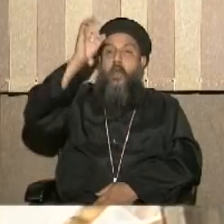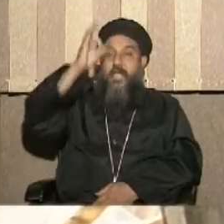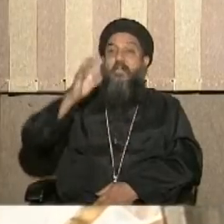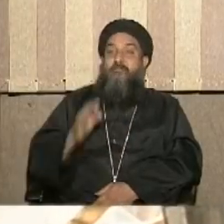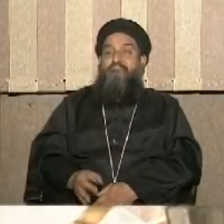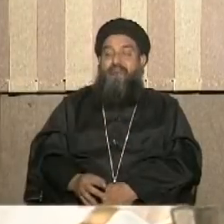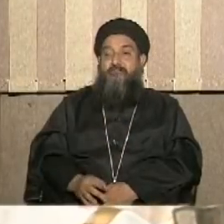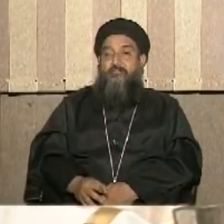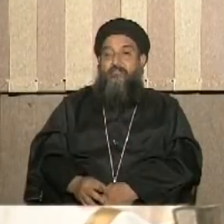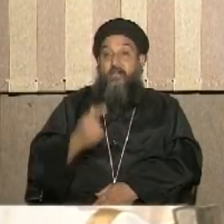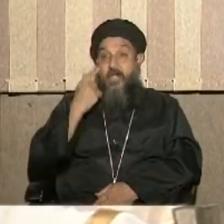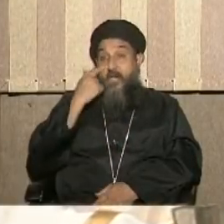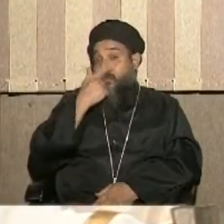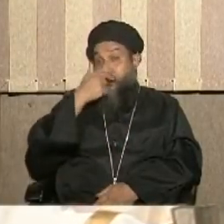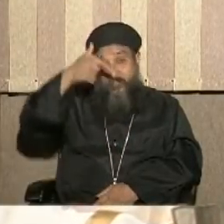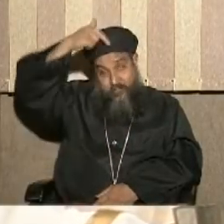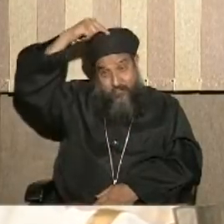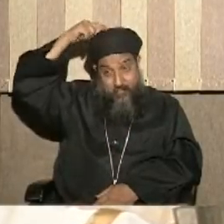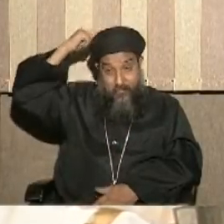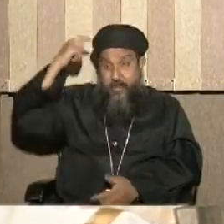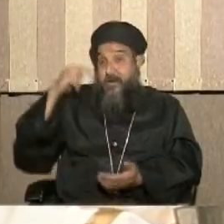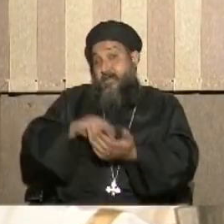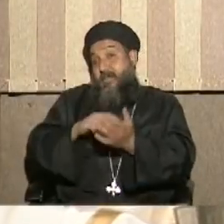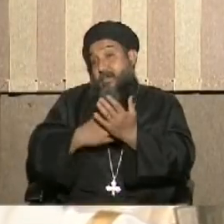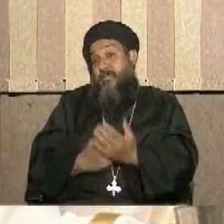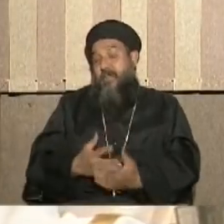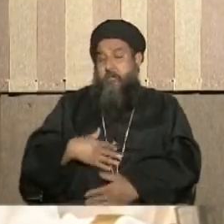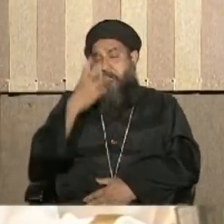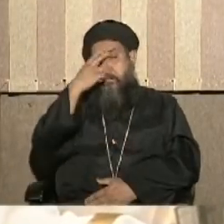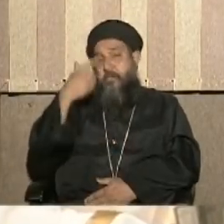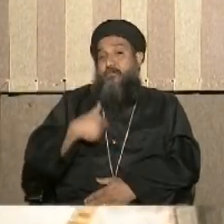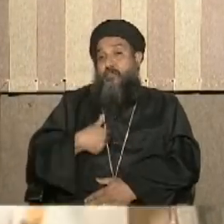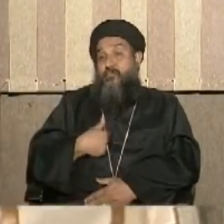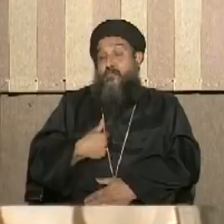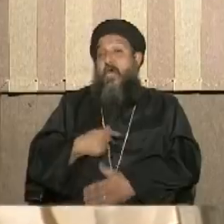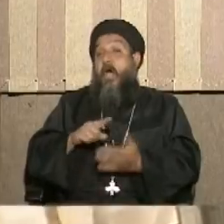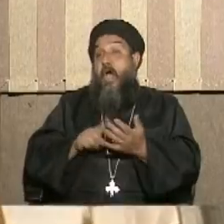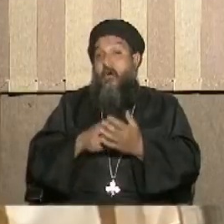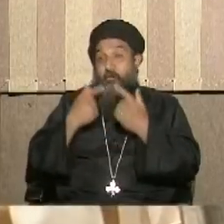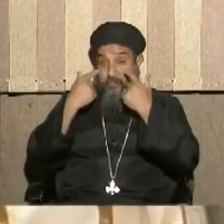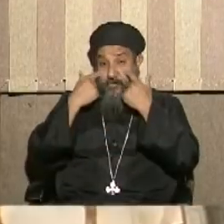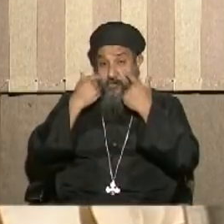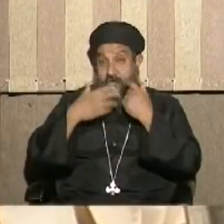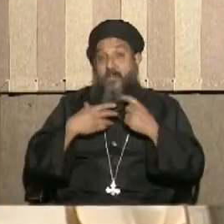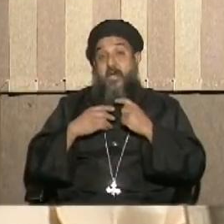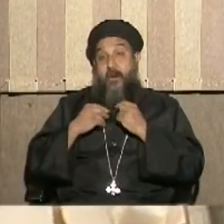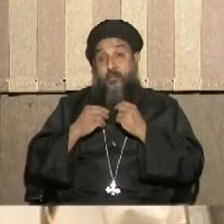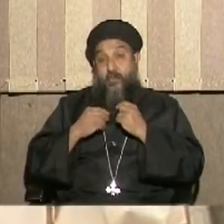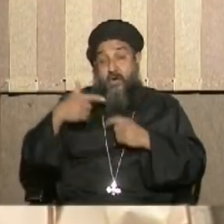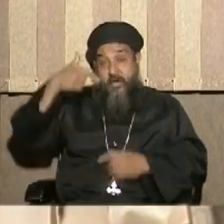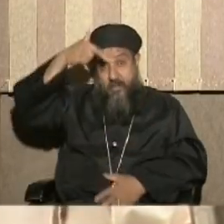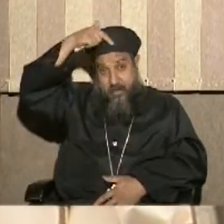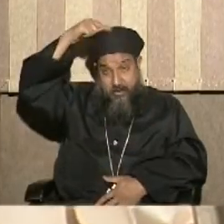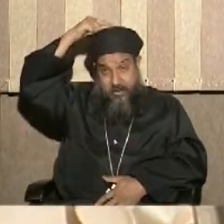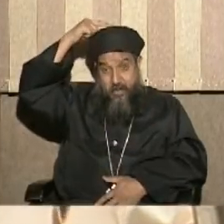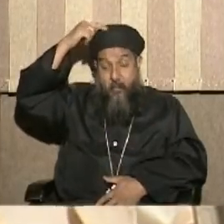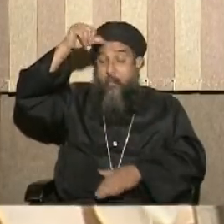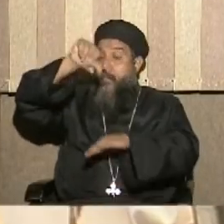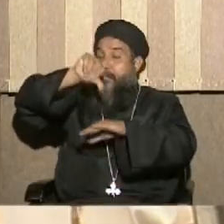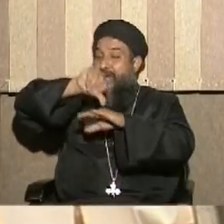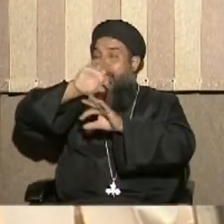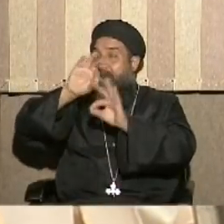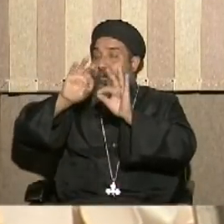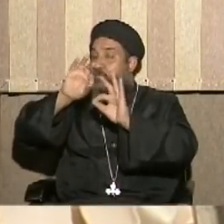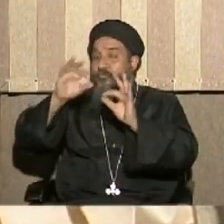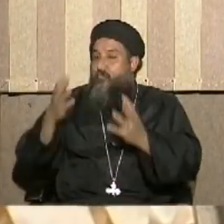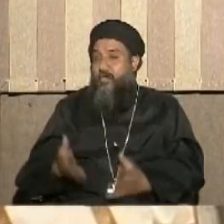نفسها وهتشوف الرهبان بتاعتكم وهي بتتكشف قدام. قول لي الرهبان دول مكانهم